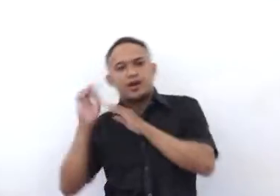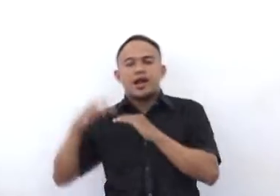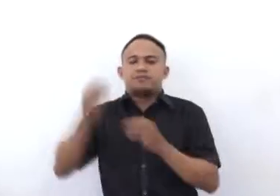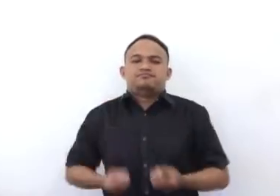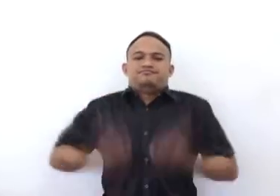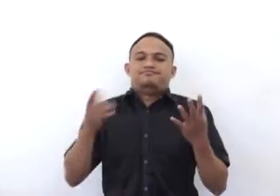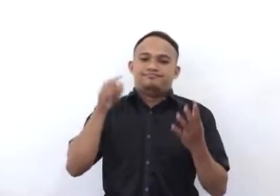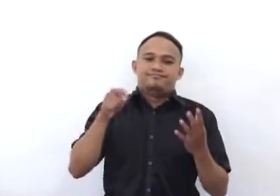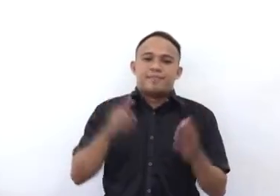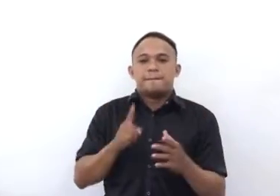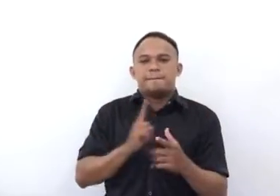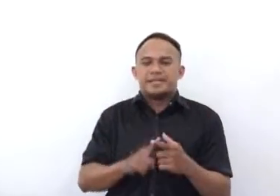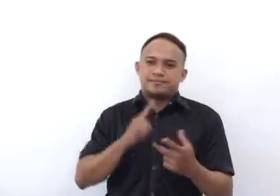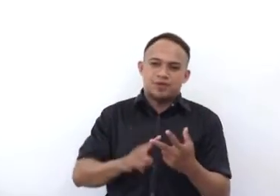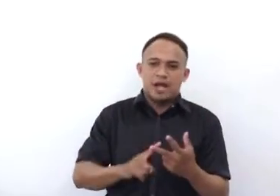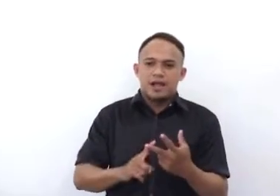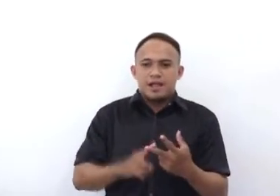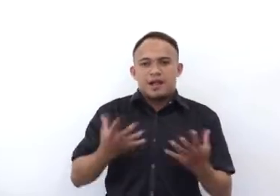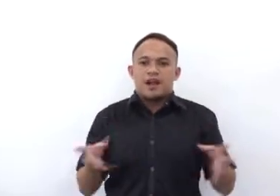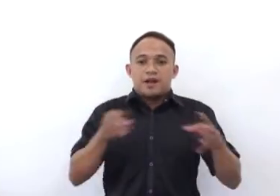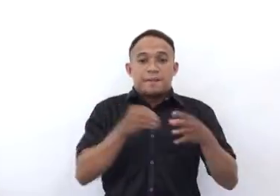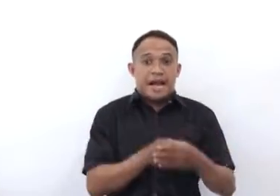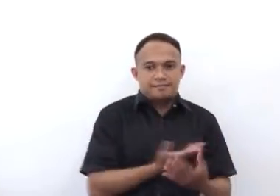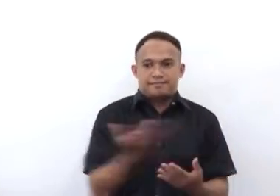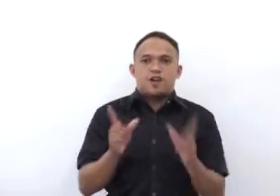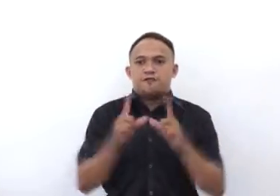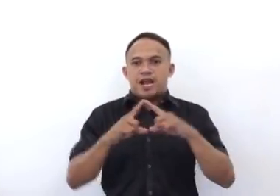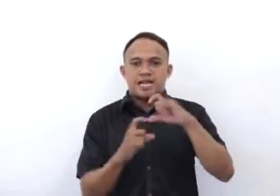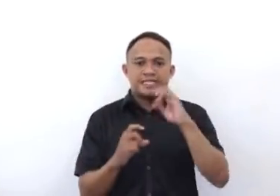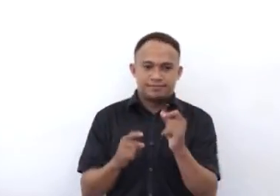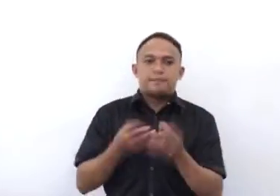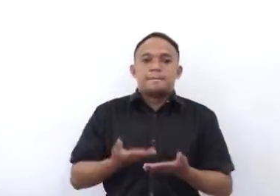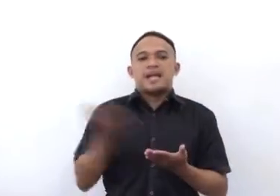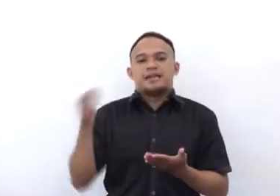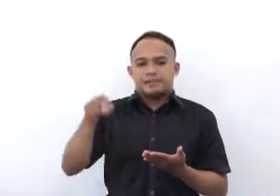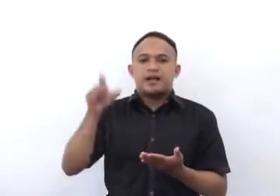nyeri, membuat tidur lebih nyenyak, mengatasi sembelit,